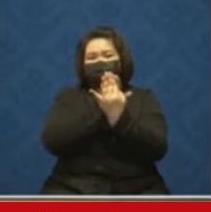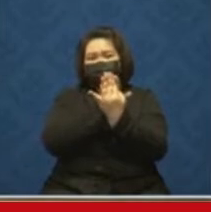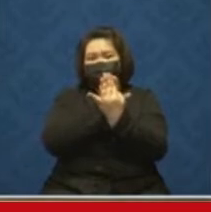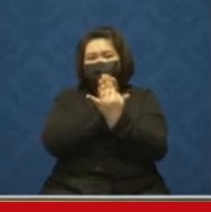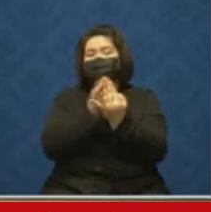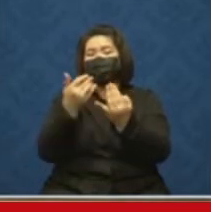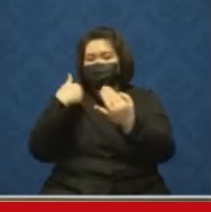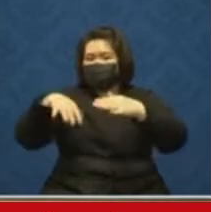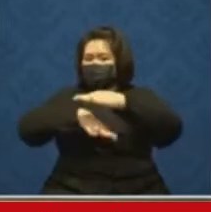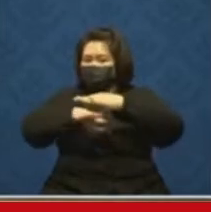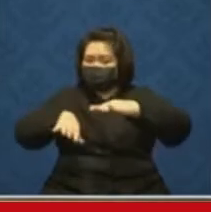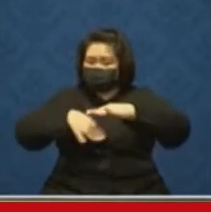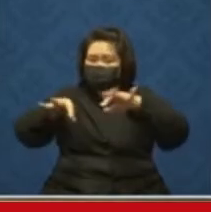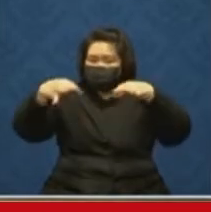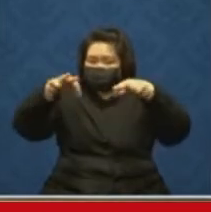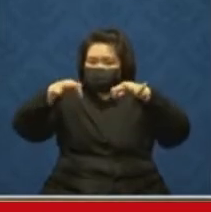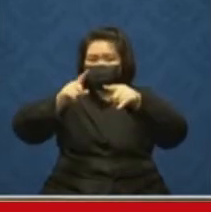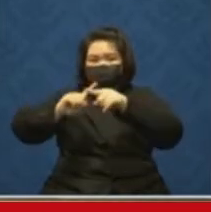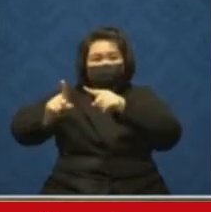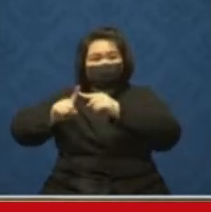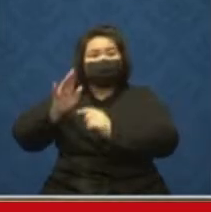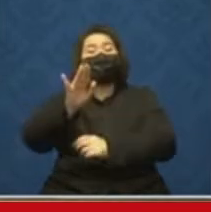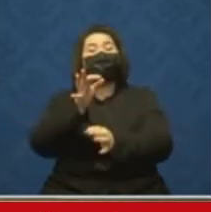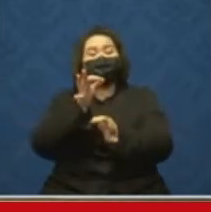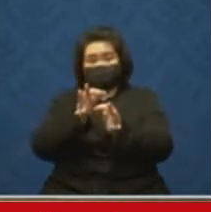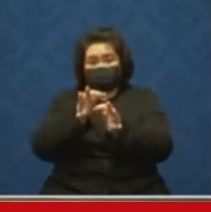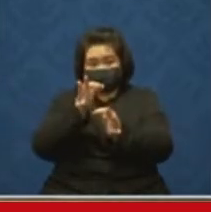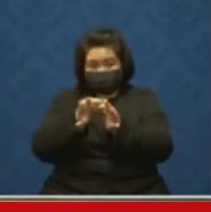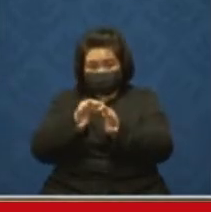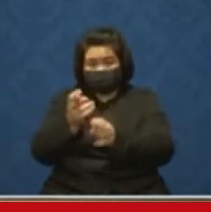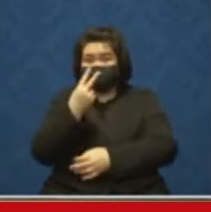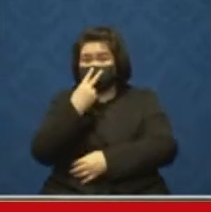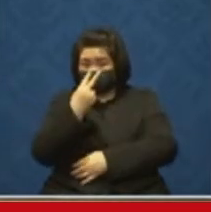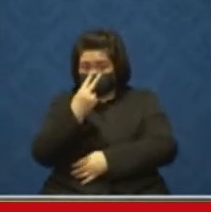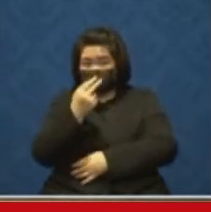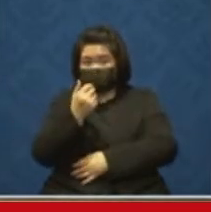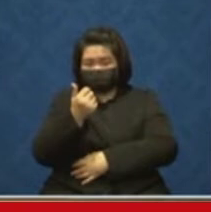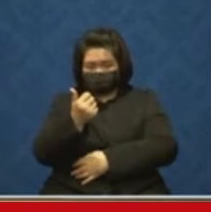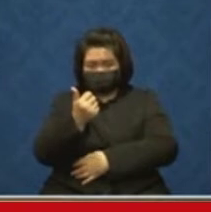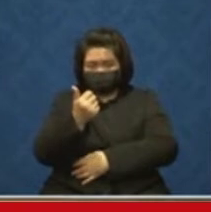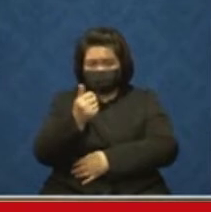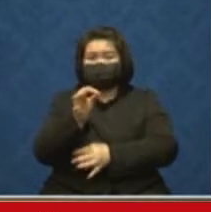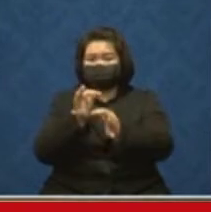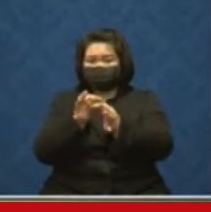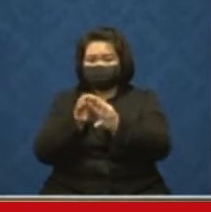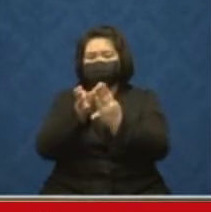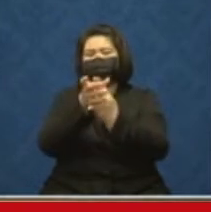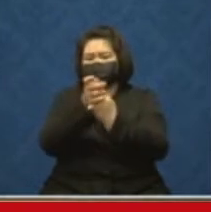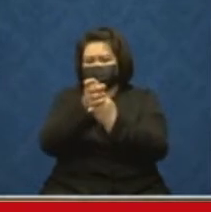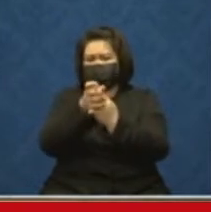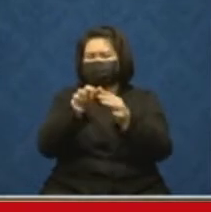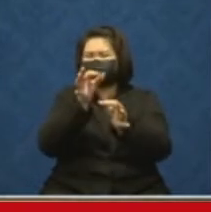มีเอกสาร จาก BANK นะครัเอกสารที่ใช้ยืนยัน มาจาก BANK เดีวกัน